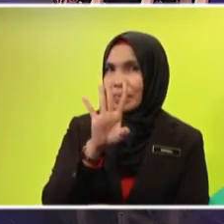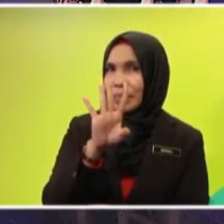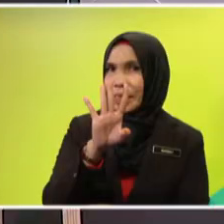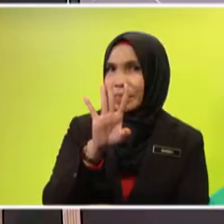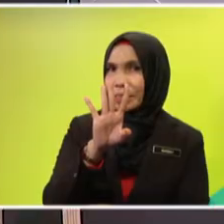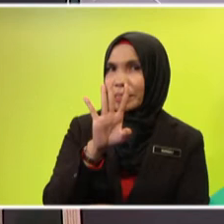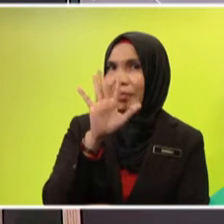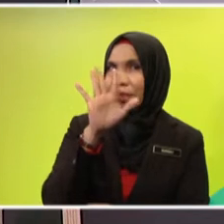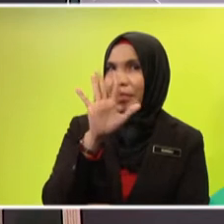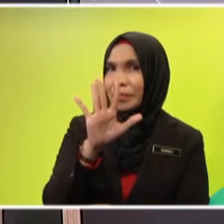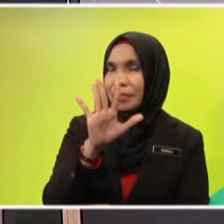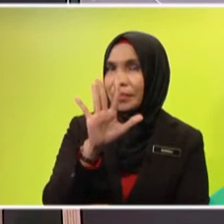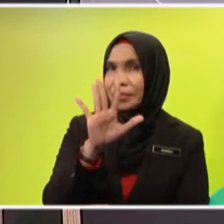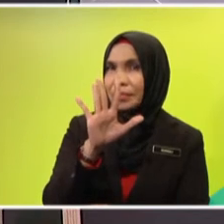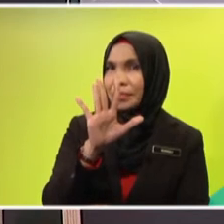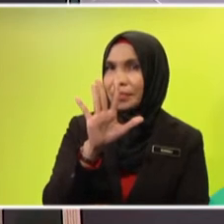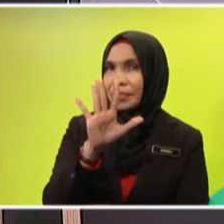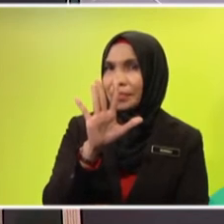1122334455 6677